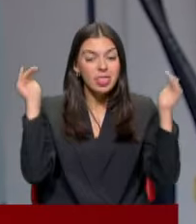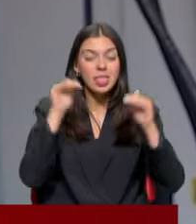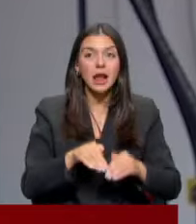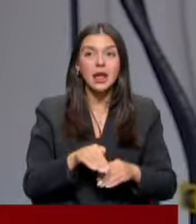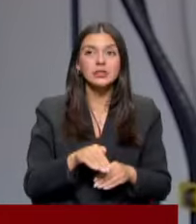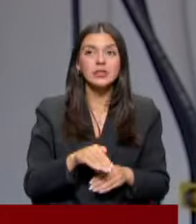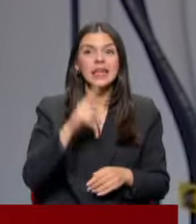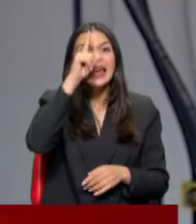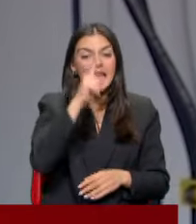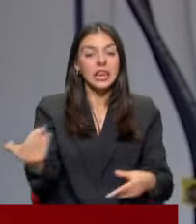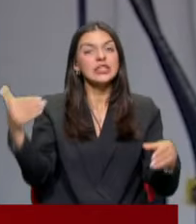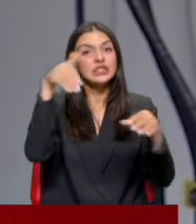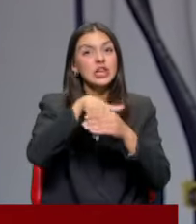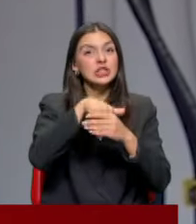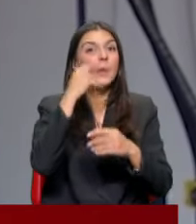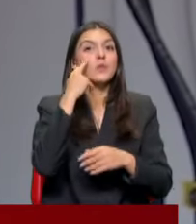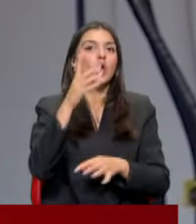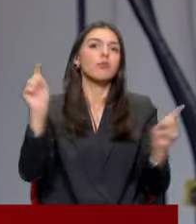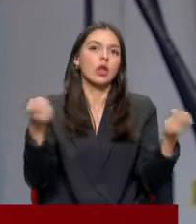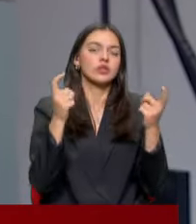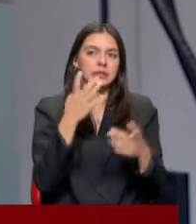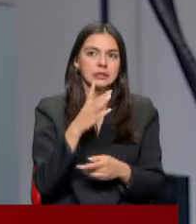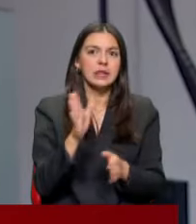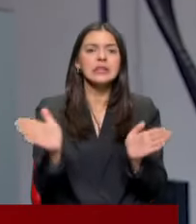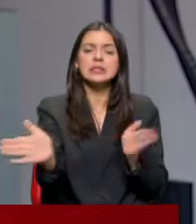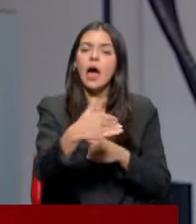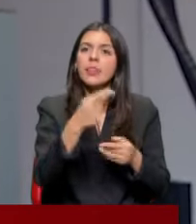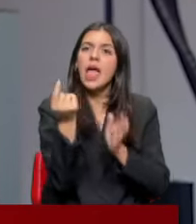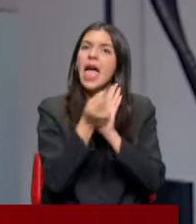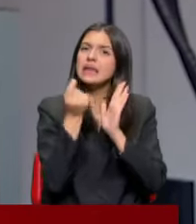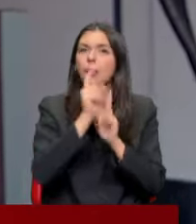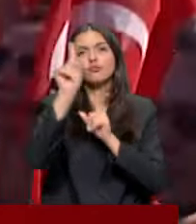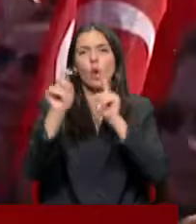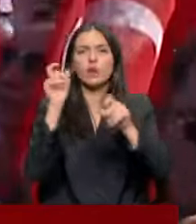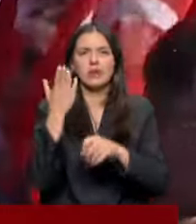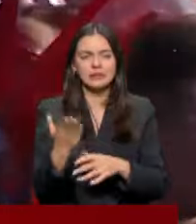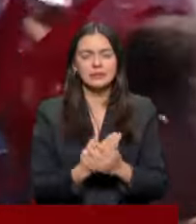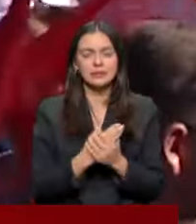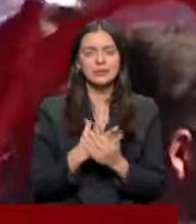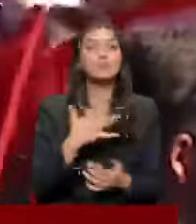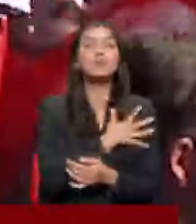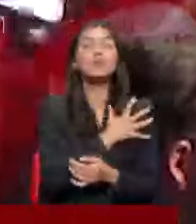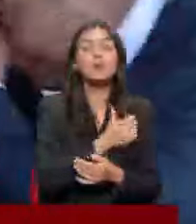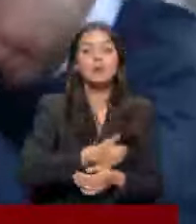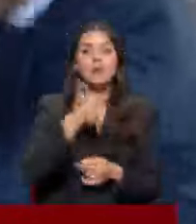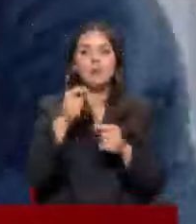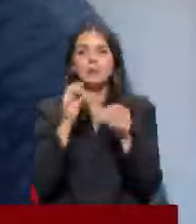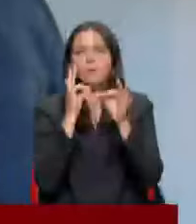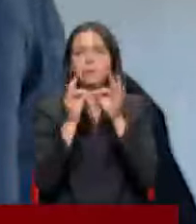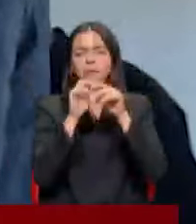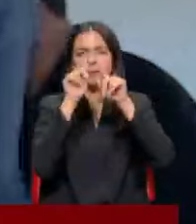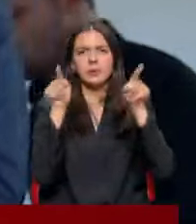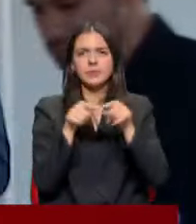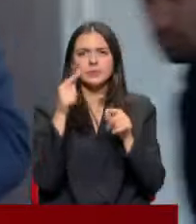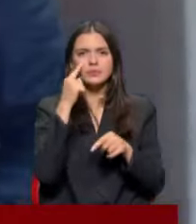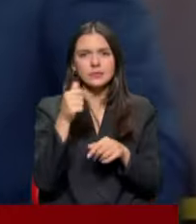gelecek ilk seçimde bulacaksınız. Sandıkta hesap soracaksınız. CHP lideri Özgür Özel ekonomik tablo üzerinden